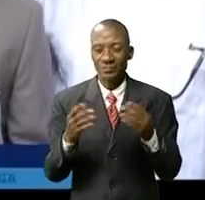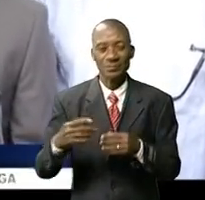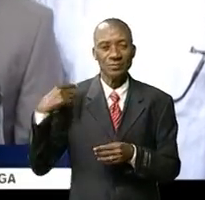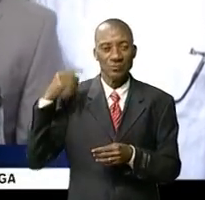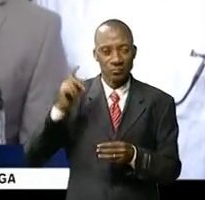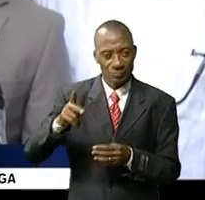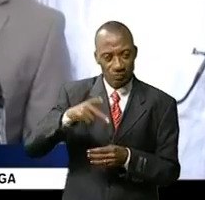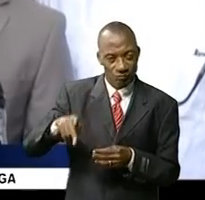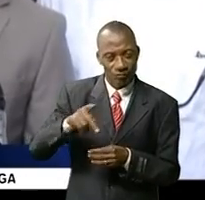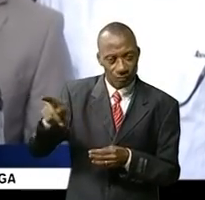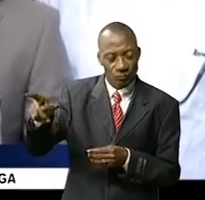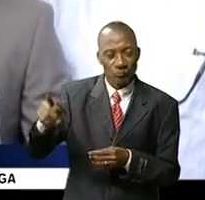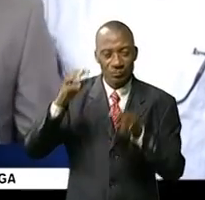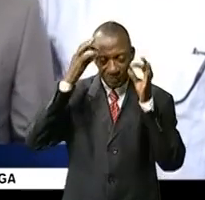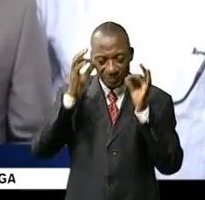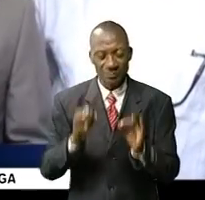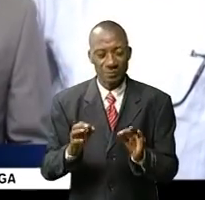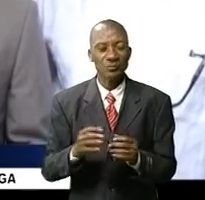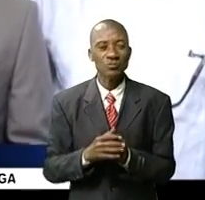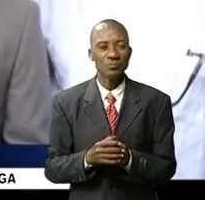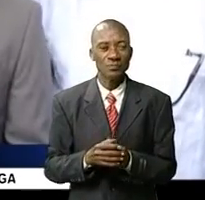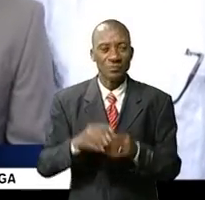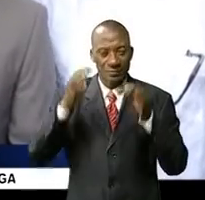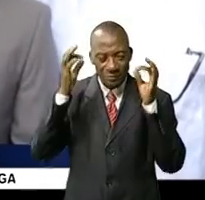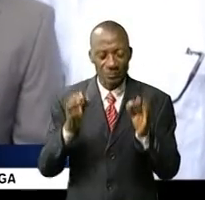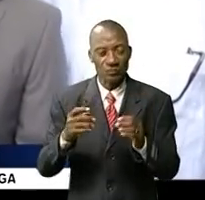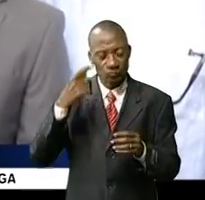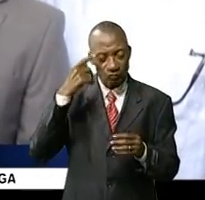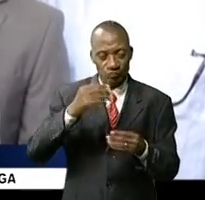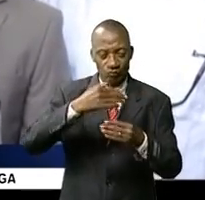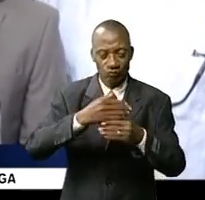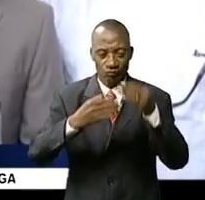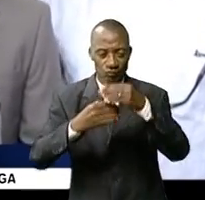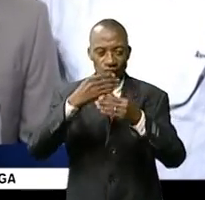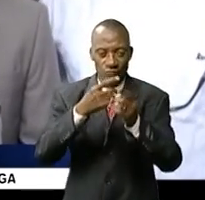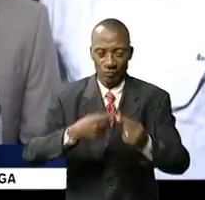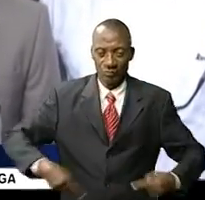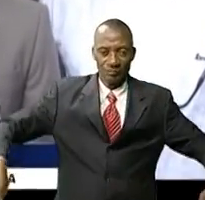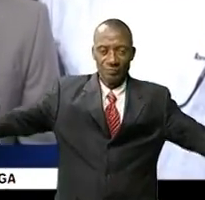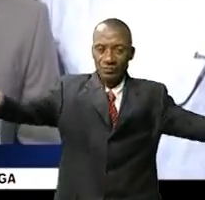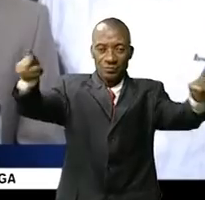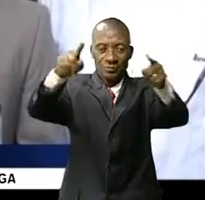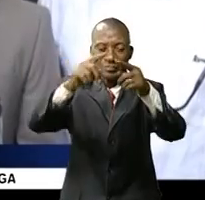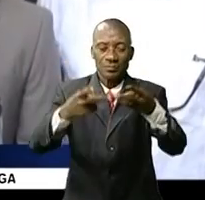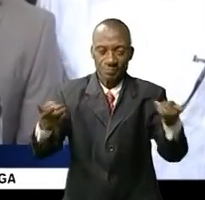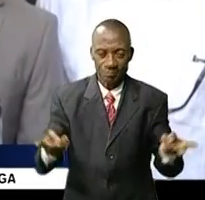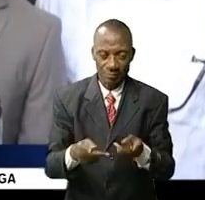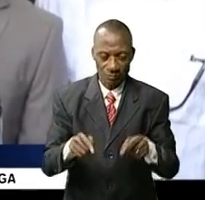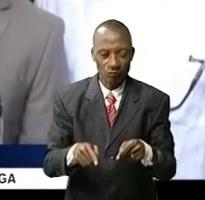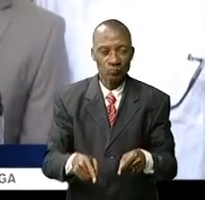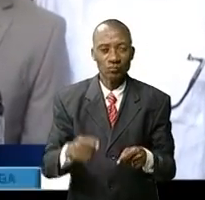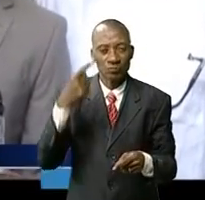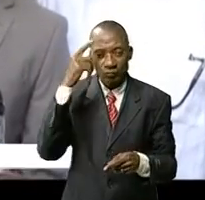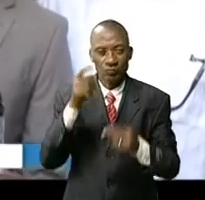prises, notamment la clôture de ce site à l'immédiat et puis une autre descente